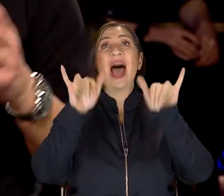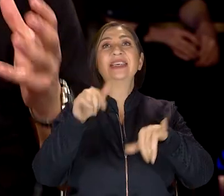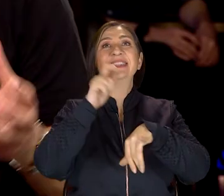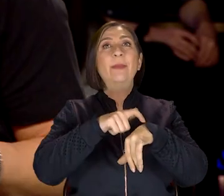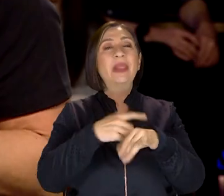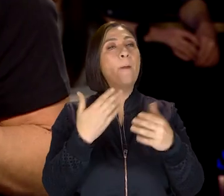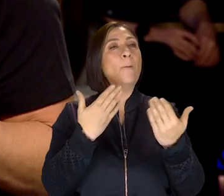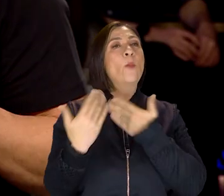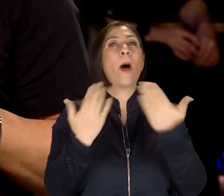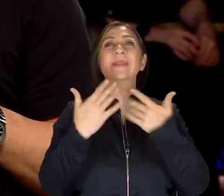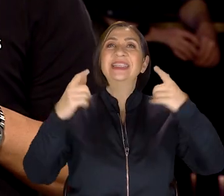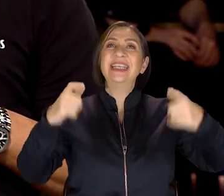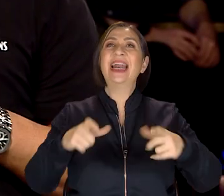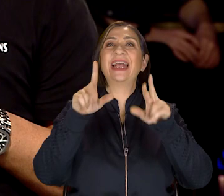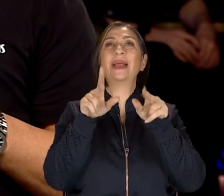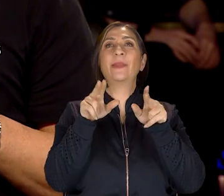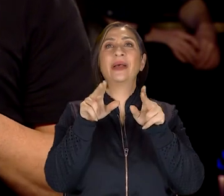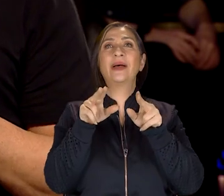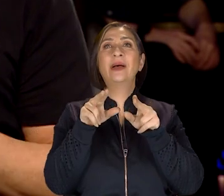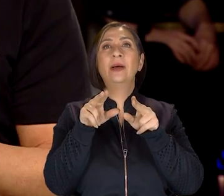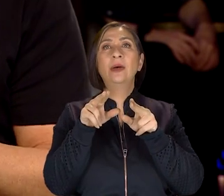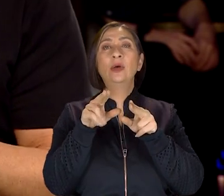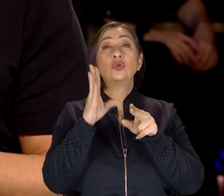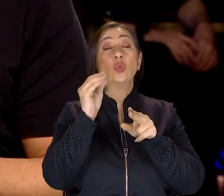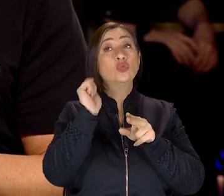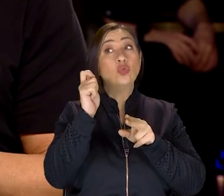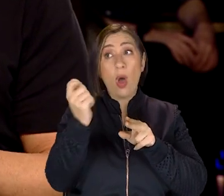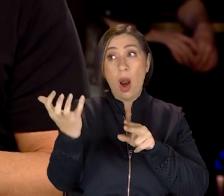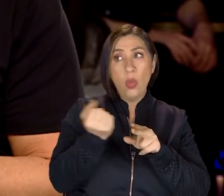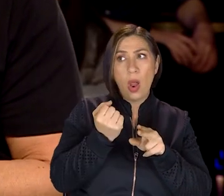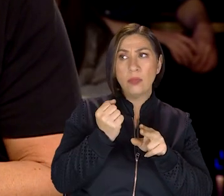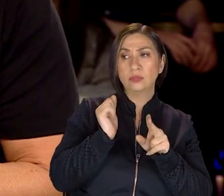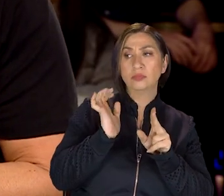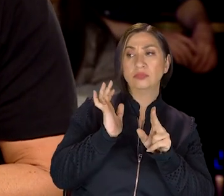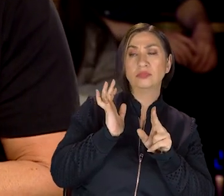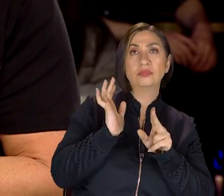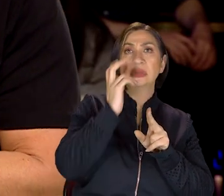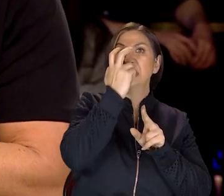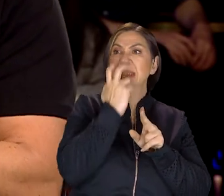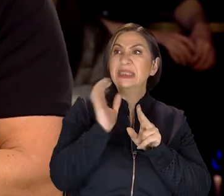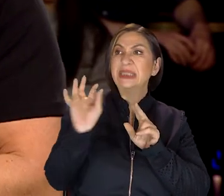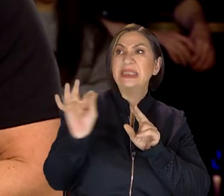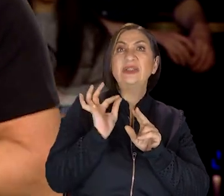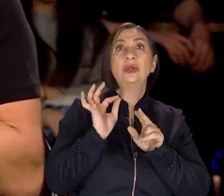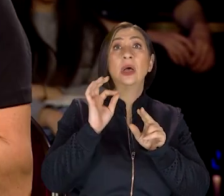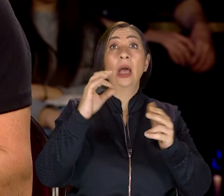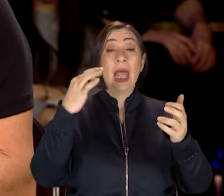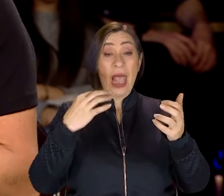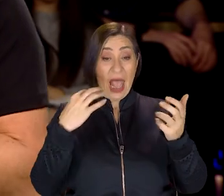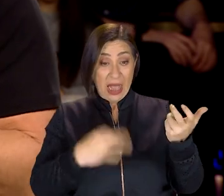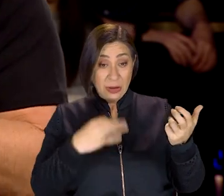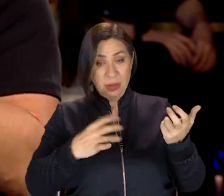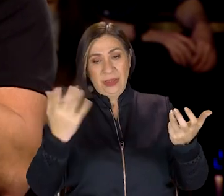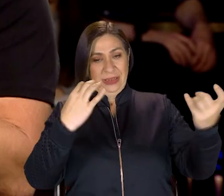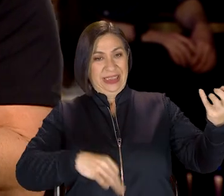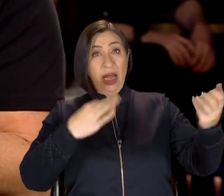bir mabet gibi bir yer yani. Hani çok zor alıyorlar aralarına. Eğer biri enstrümanında çok